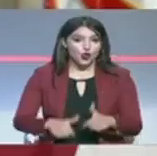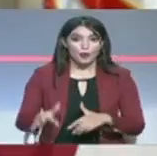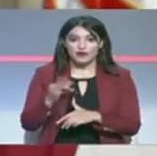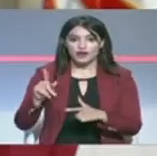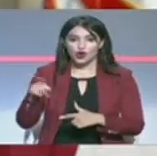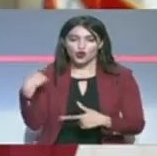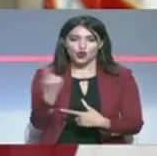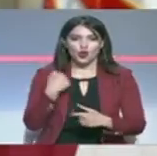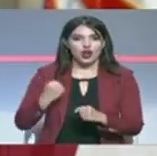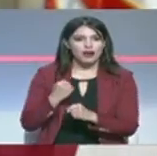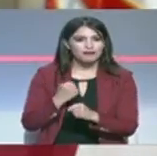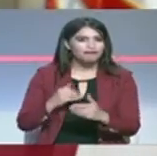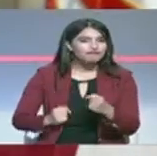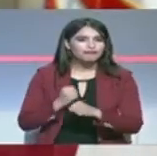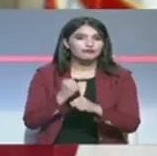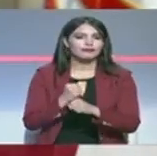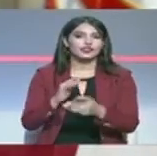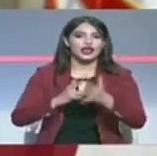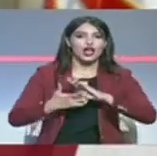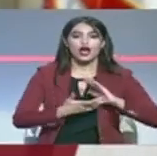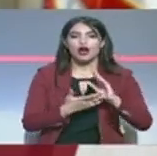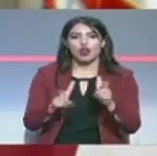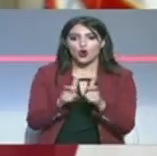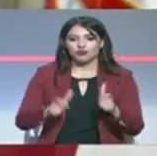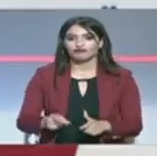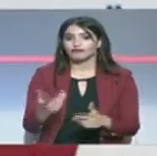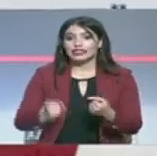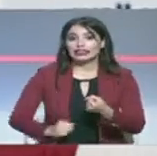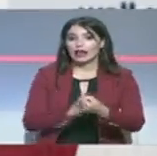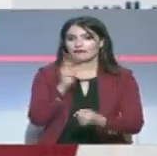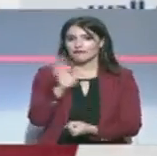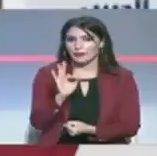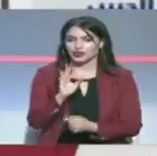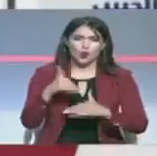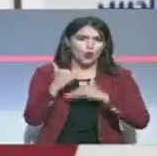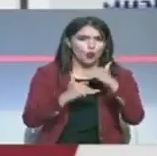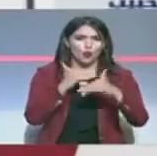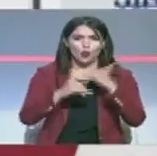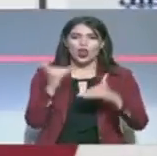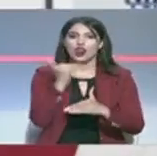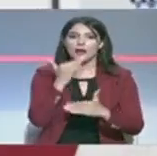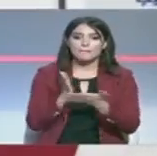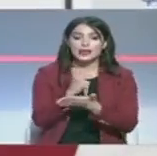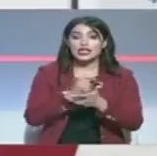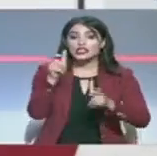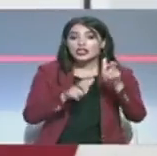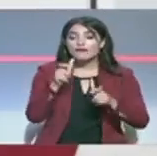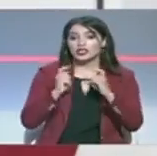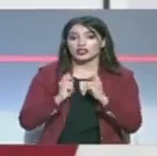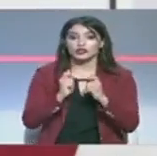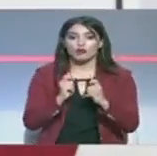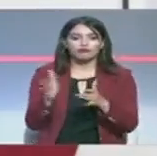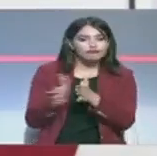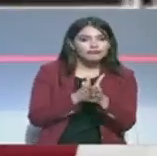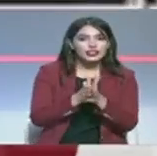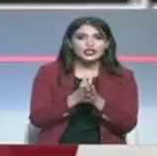كل سعي لترميم الائتلاف الحكومي الهش أصلا، ولتتسارع الأحداث وينقسم الفاعلون السياسيون في